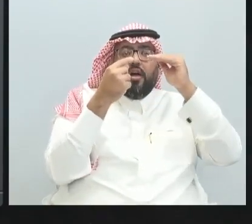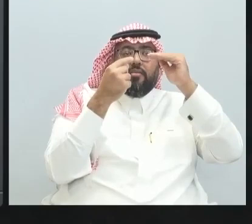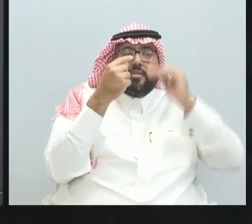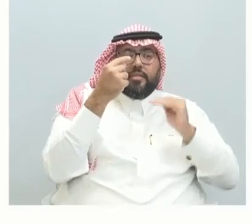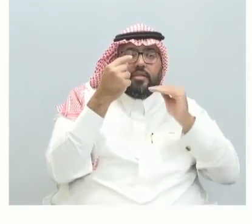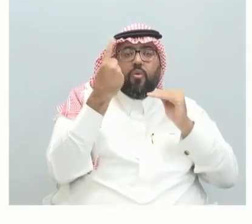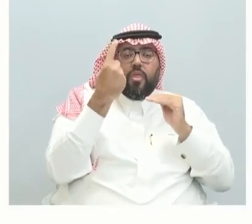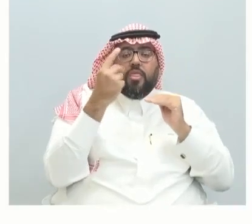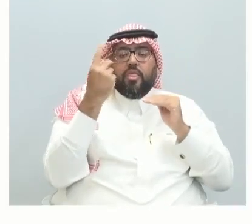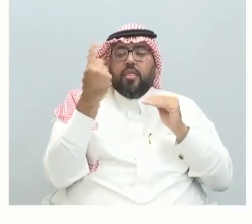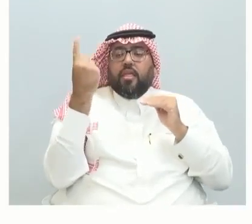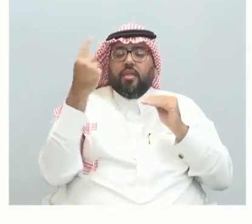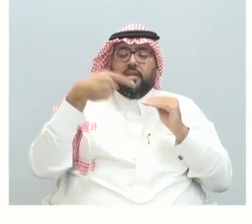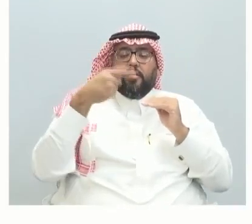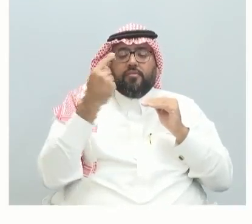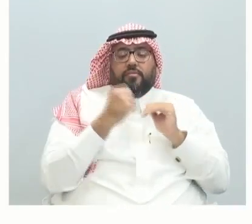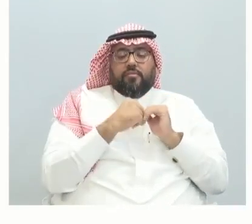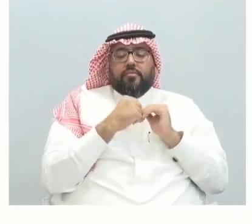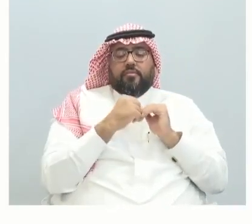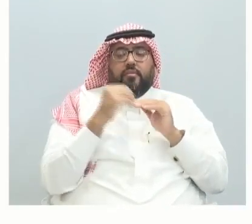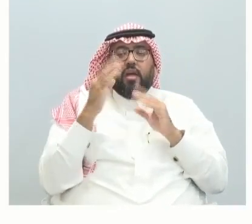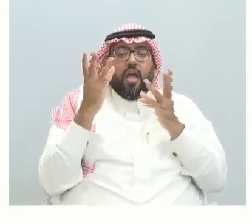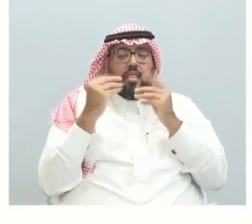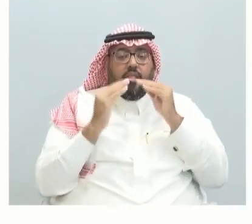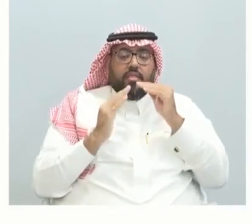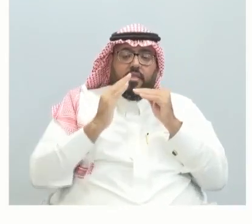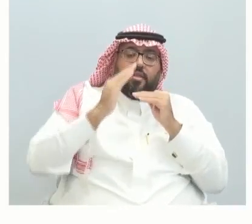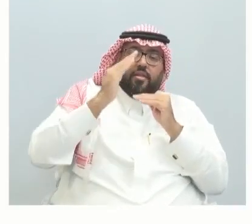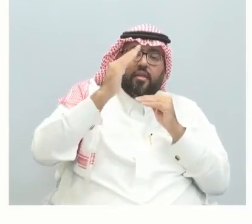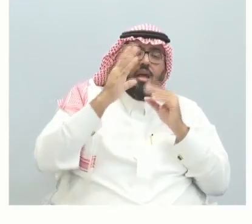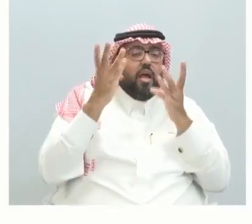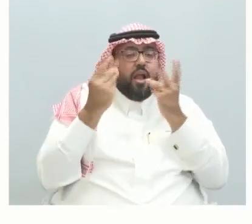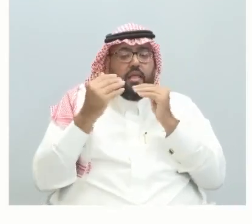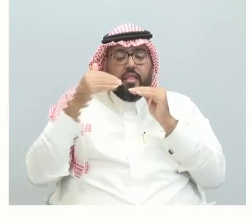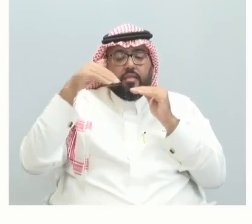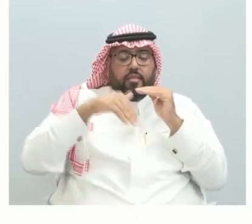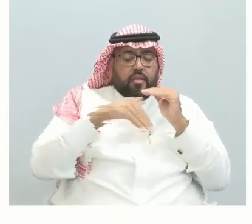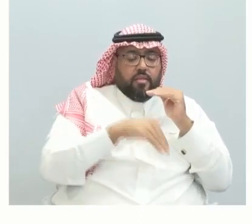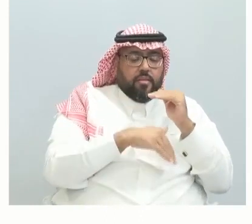في المفردات الجايه على عدد التصاعدي والعدد التنازل